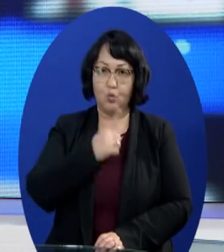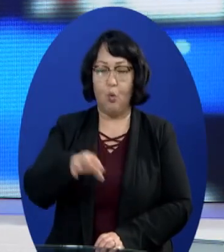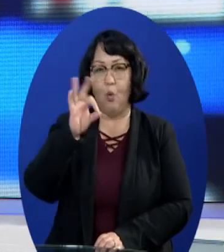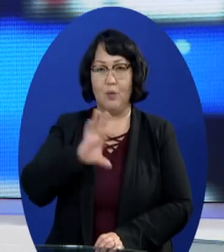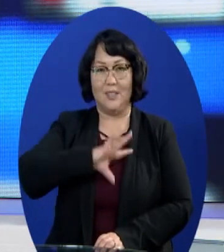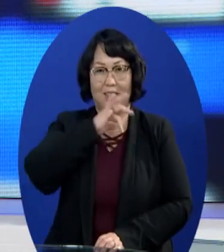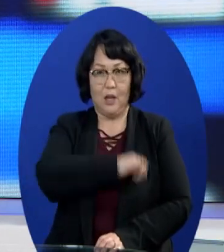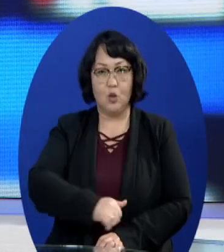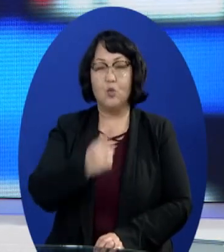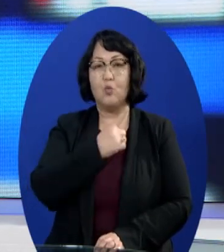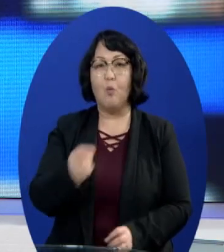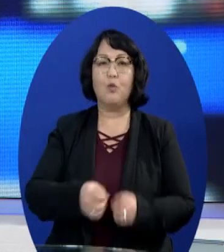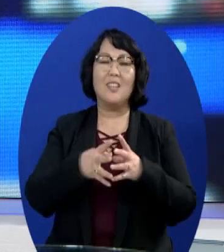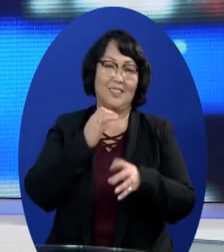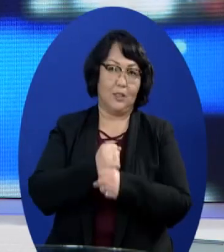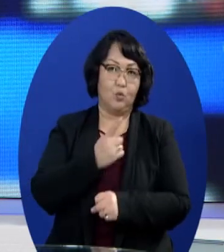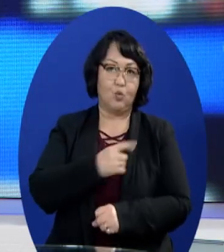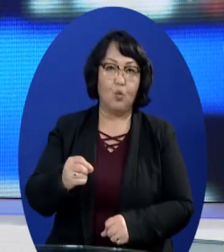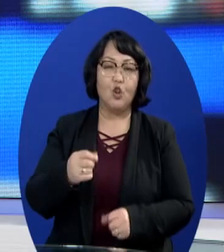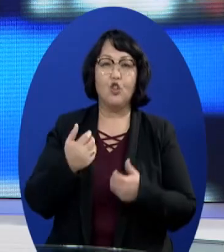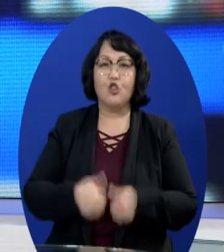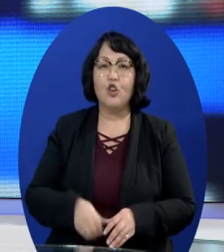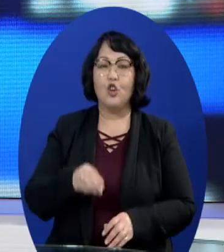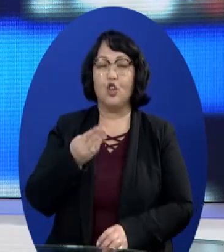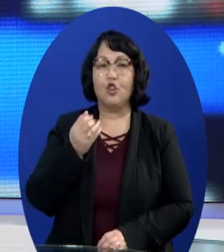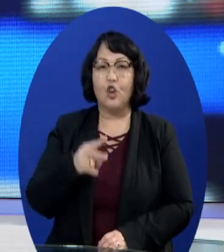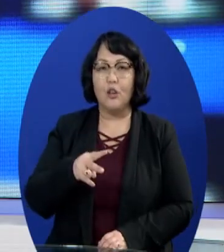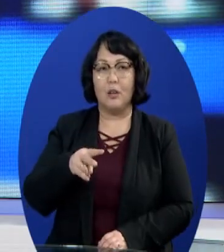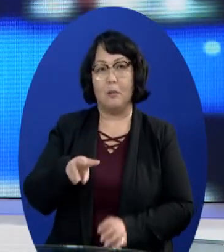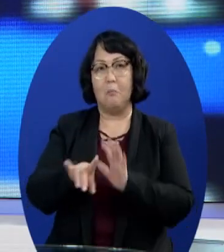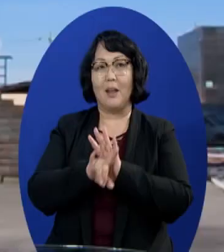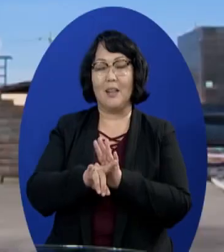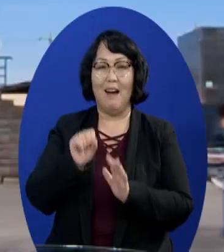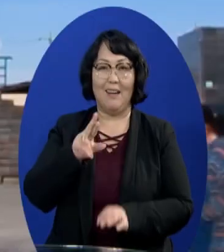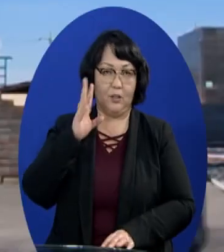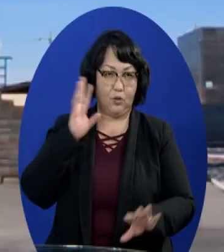ханамж 100 бүтээлч ажил 100 төл мал аяныг эхлүүлсэн байна.